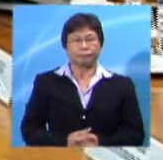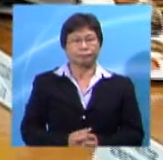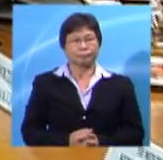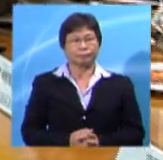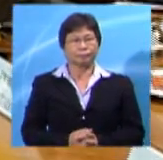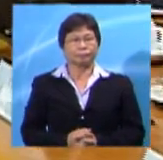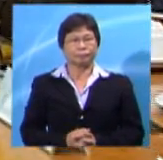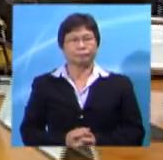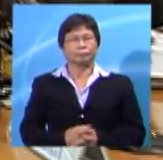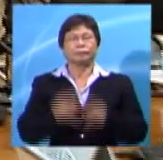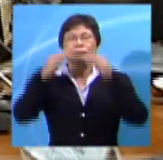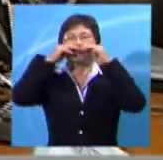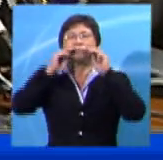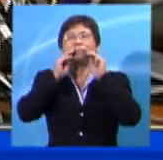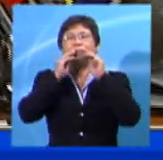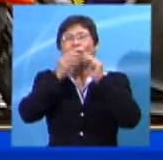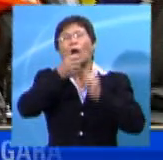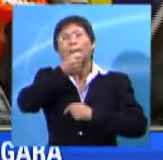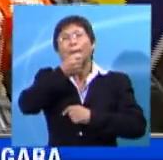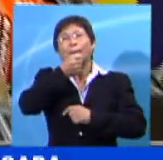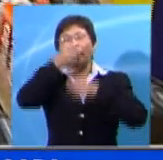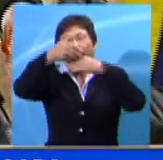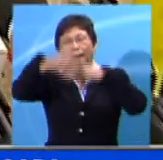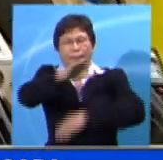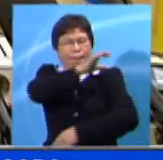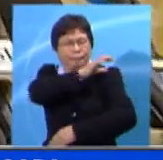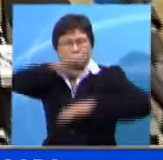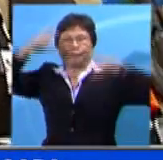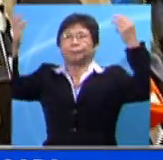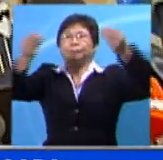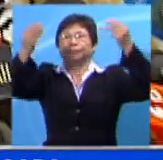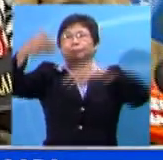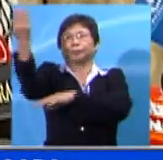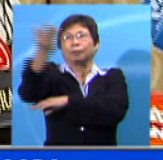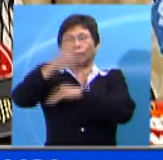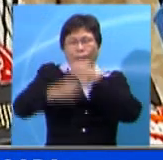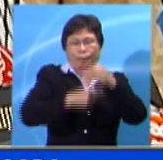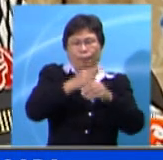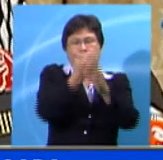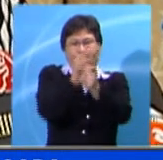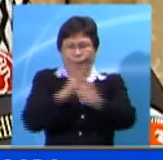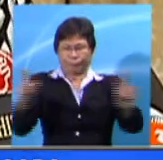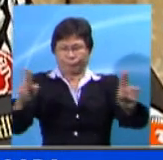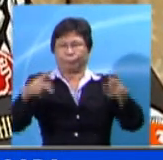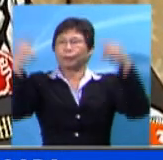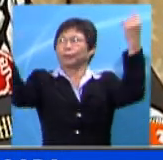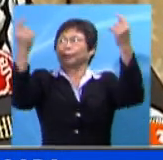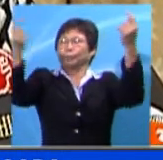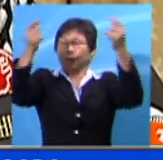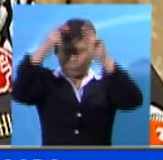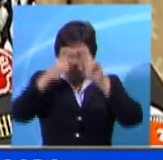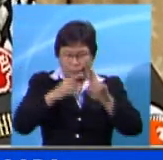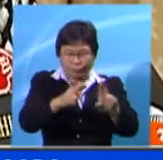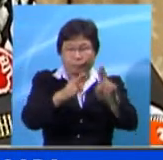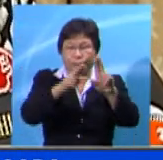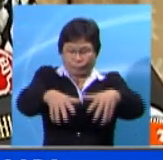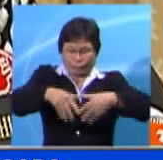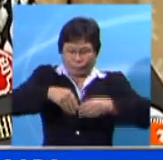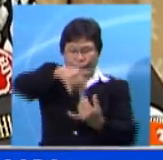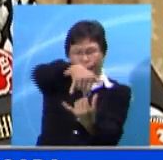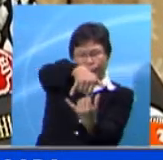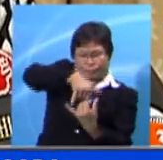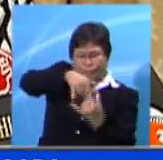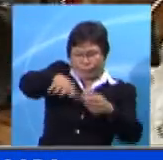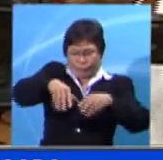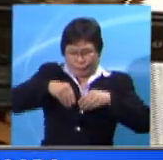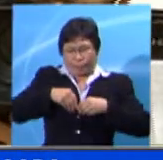Malaysia Tan Sri muhiddin mengumumkannya selepas mempengerusikan Majlis takl berhubung persediaan istiadat penghormatan penerimaan jenazah